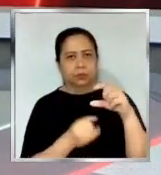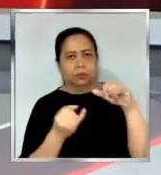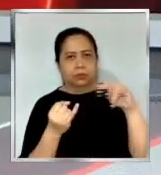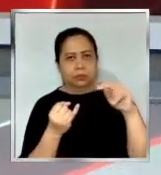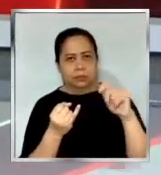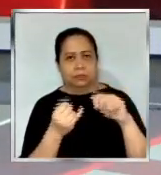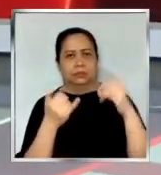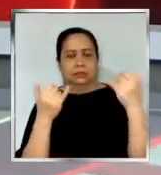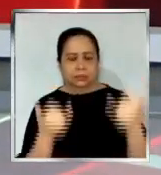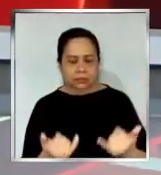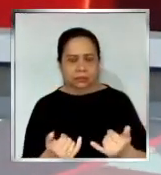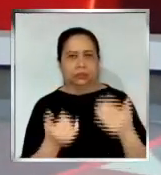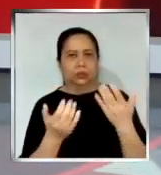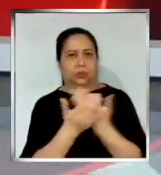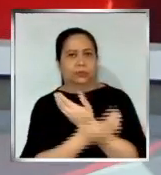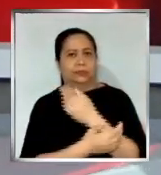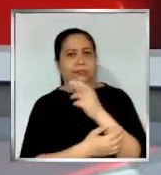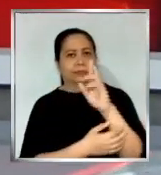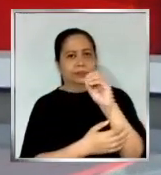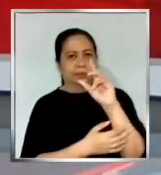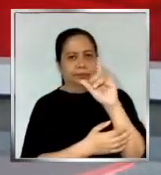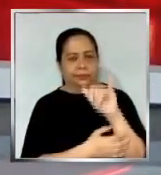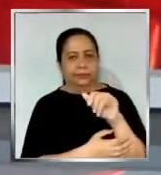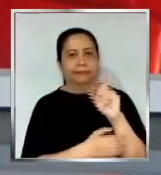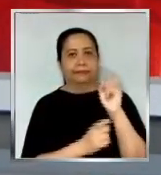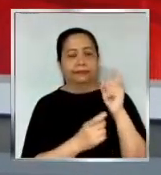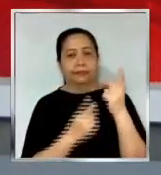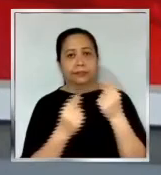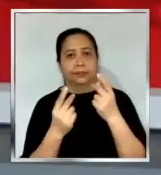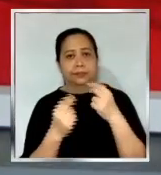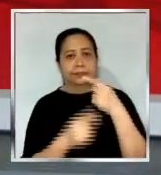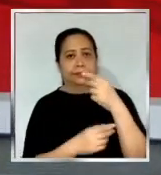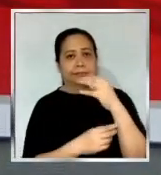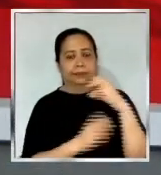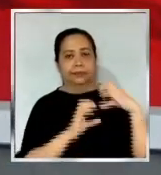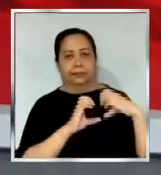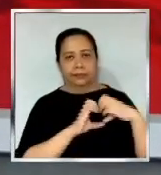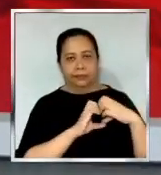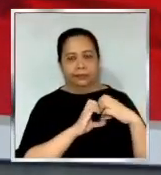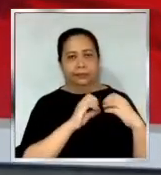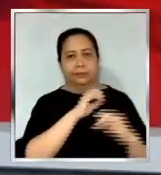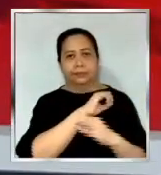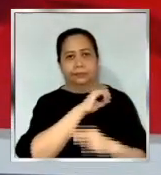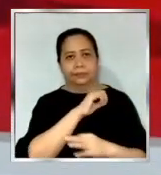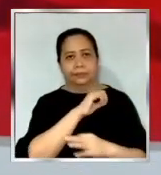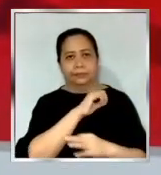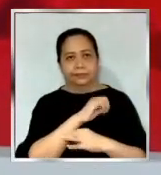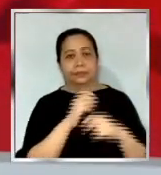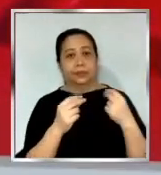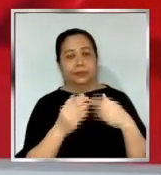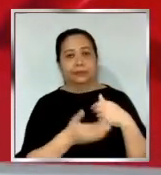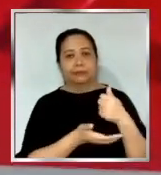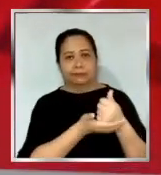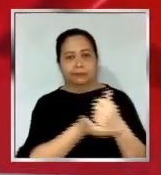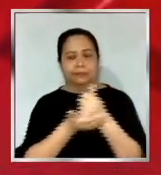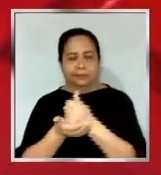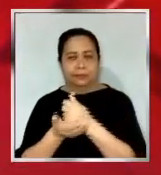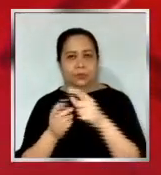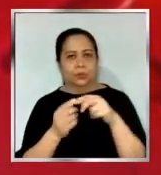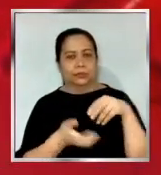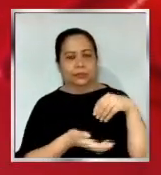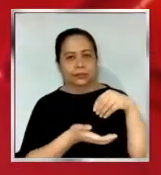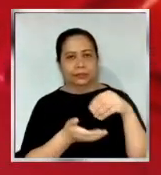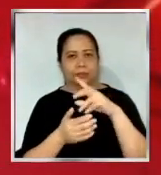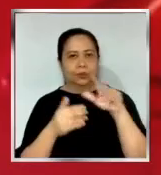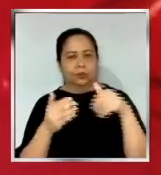ito naman ang bagyong Rolly. Agad naman nagsagawa ang GMA Kapuso Foundation ng Operation Bayanihan para matulungan ang mga